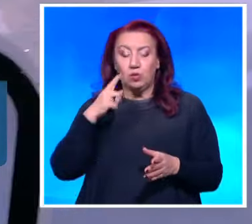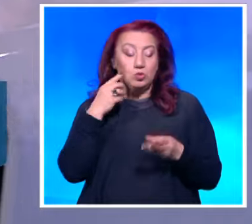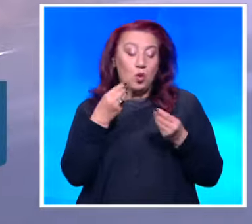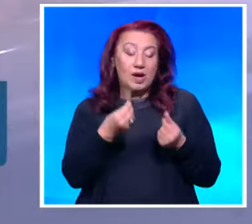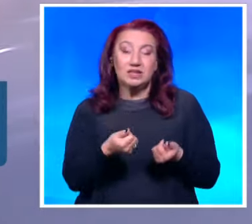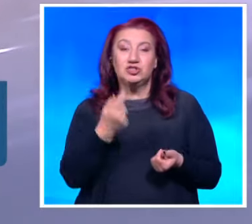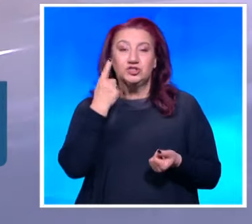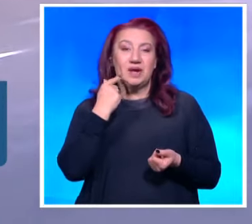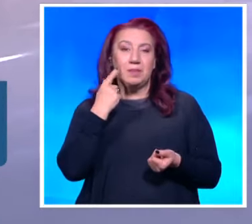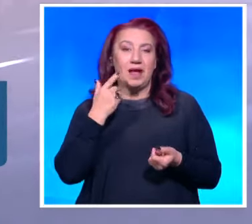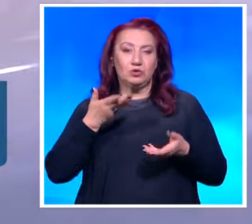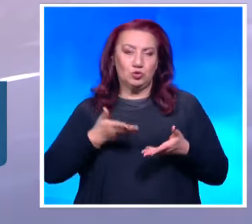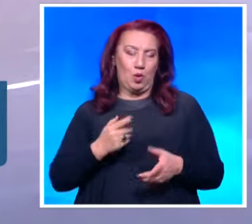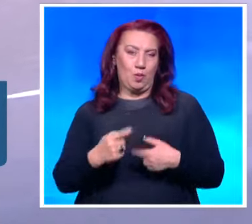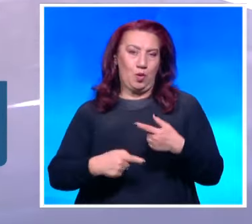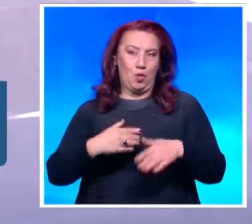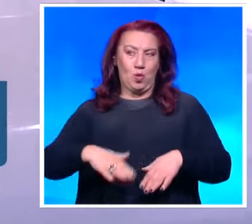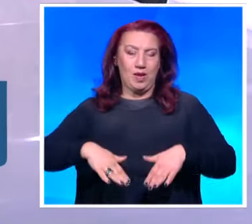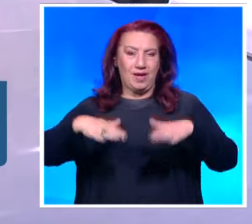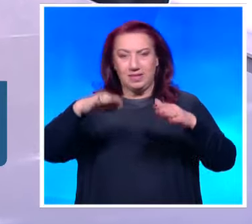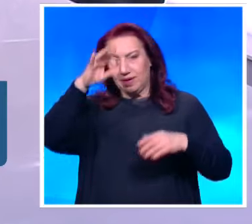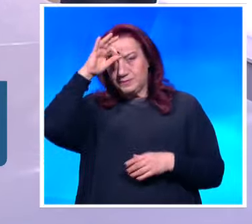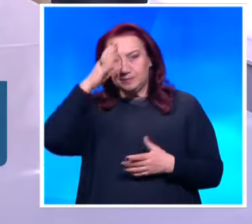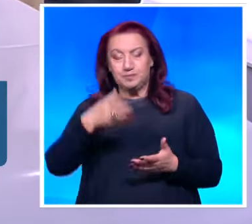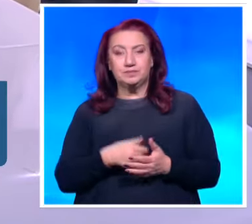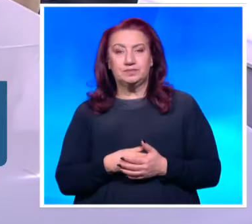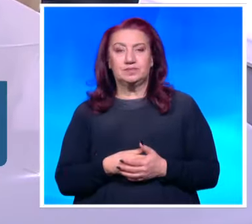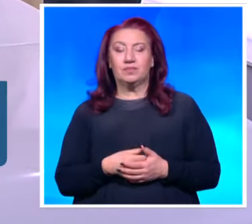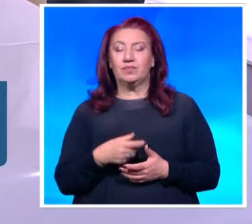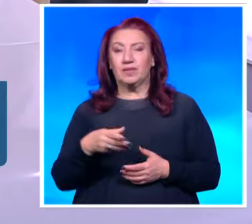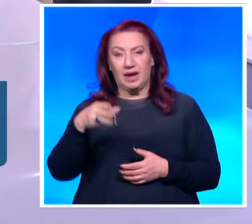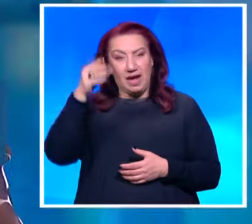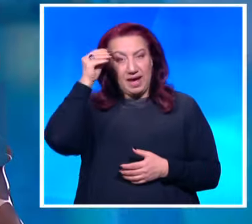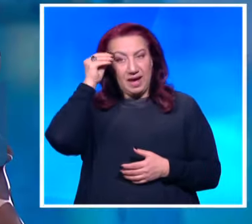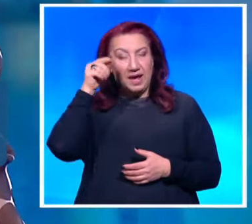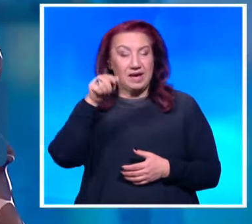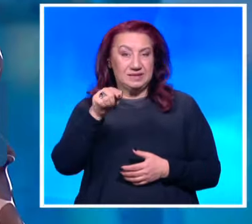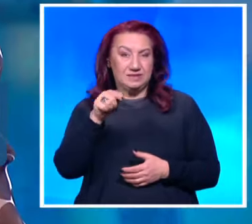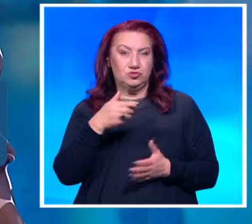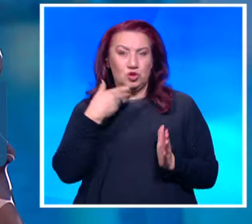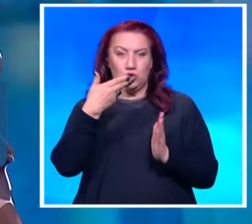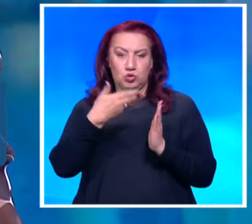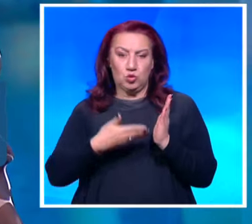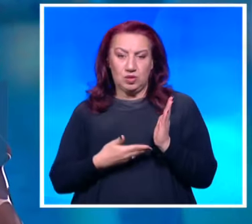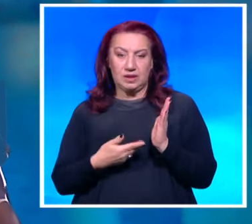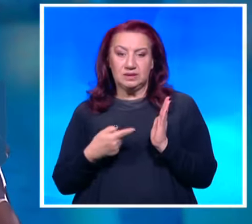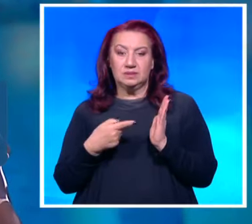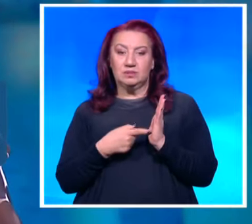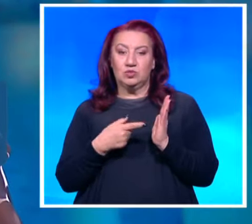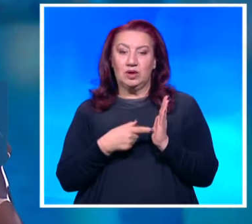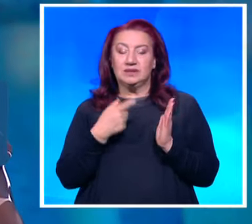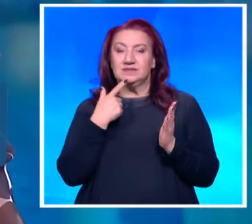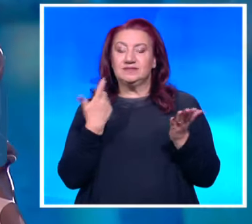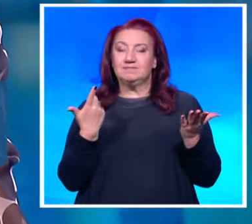поколение? Абсолютно е така. Препоръките са изводите в доклада. Те всъщност разкриват не само дефицитите, но и